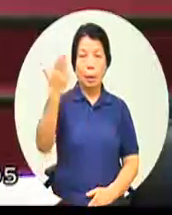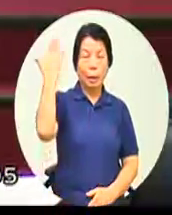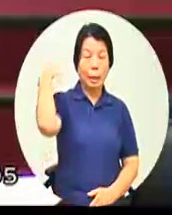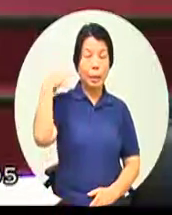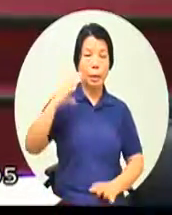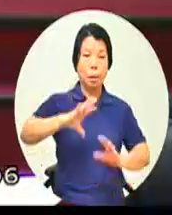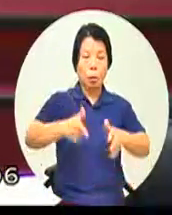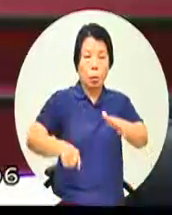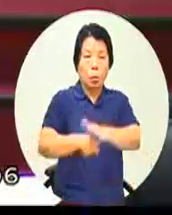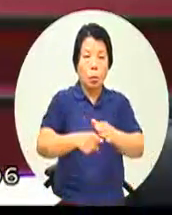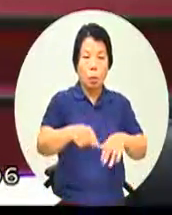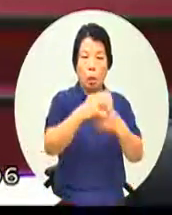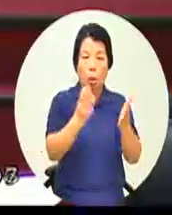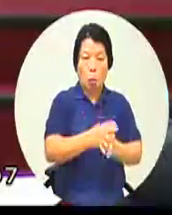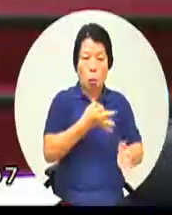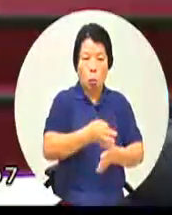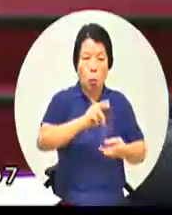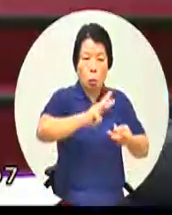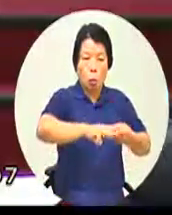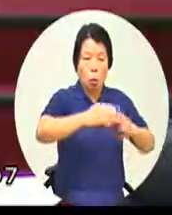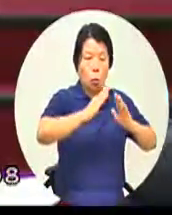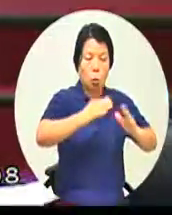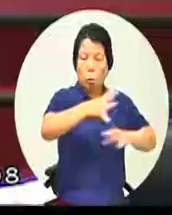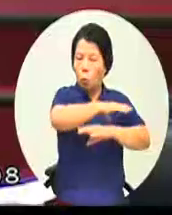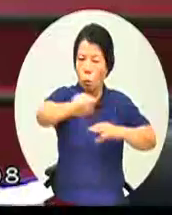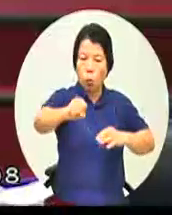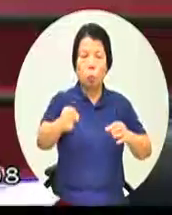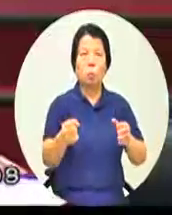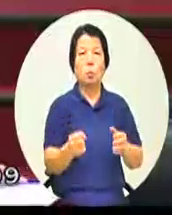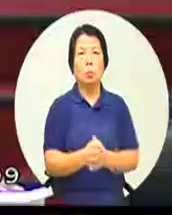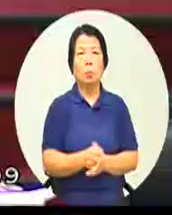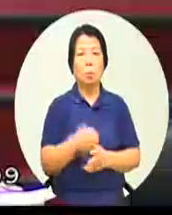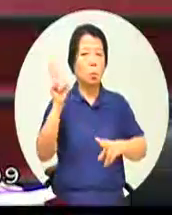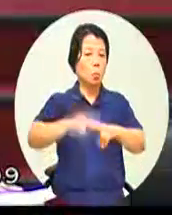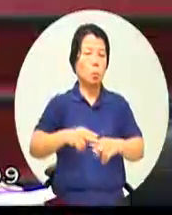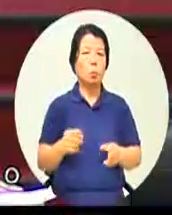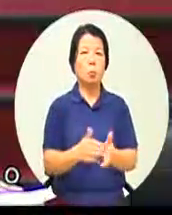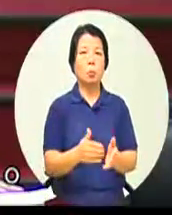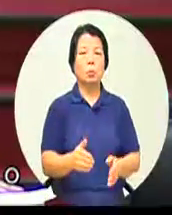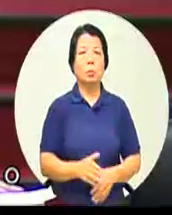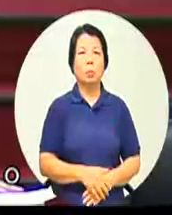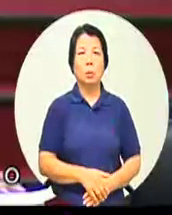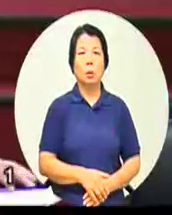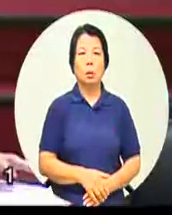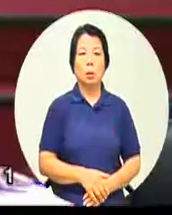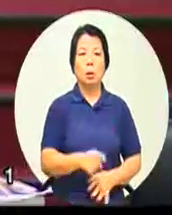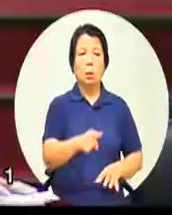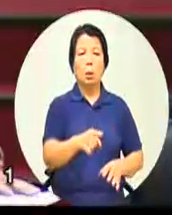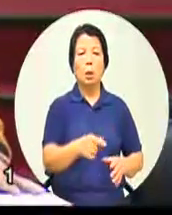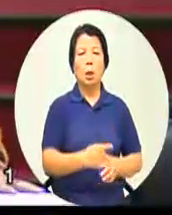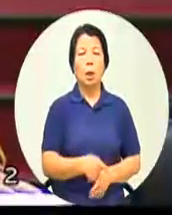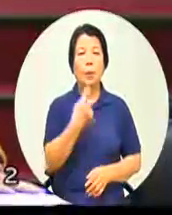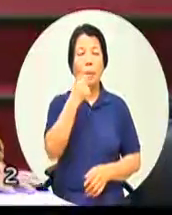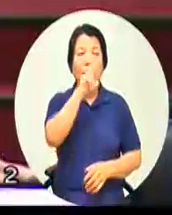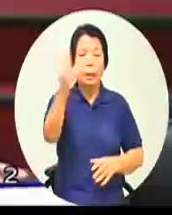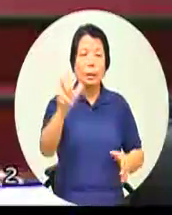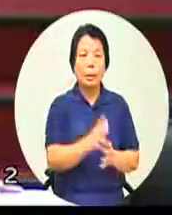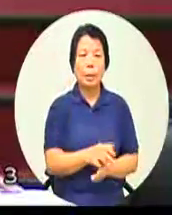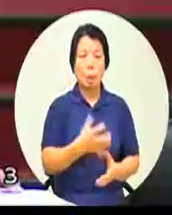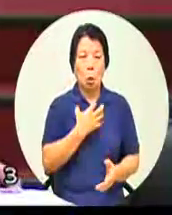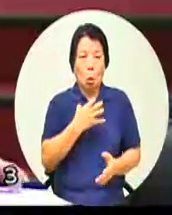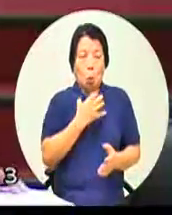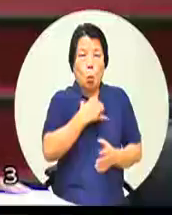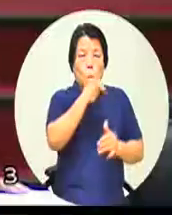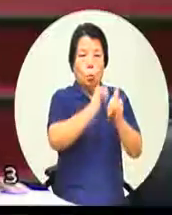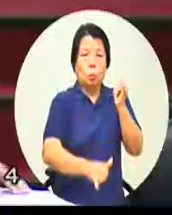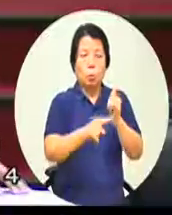个财产哦，收伊总得团团到即卖。有那没收去啦？ 袂识恐怖时代，二二八，起码讲英雄